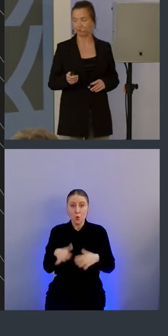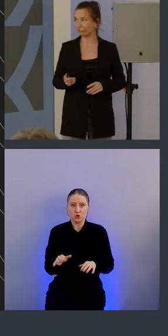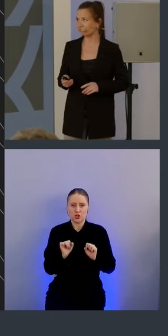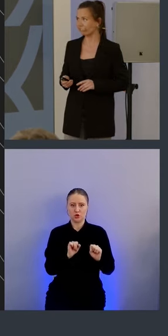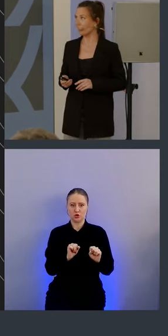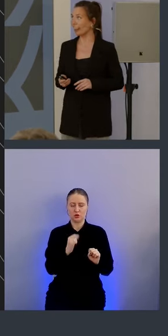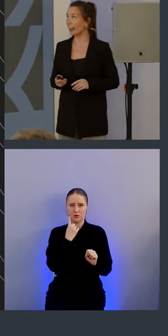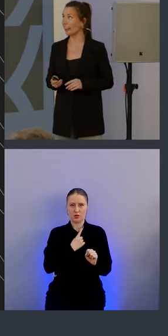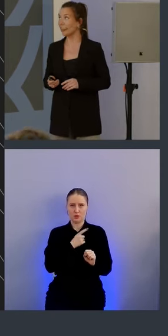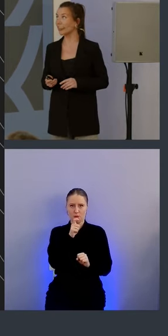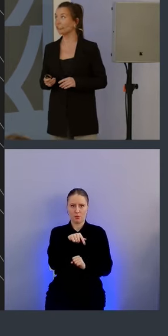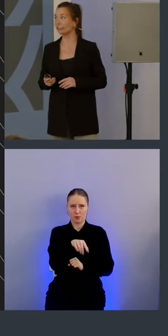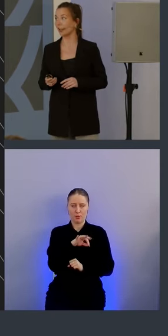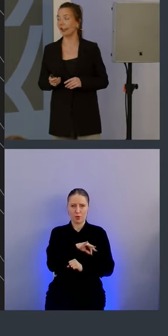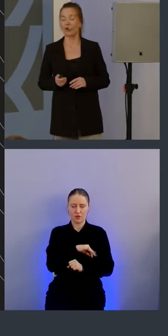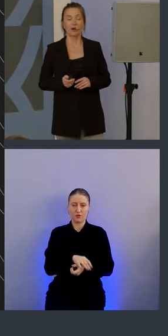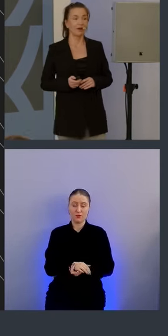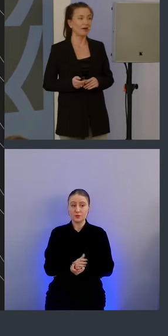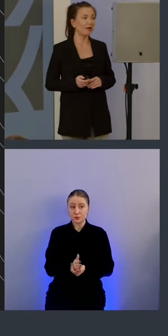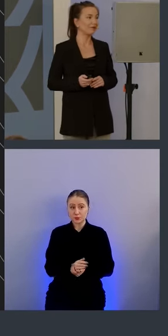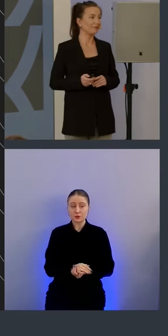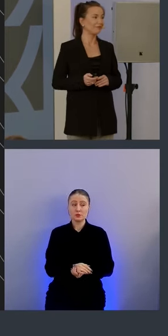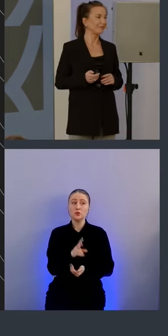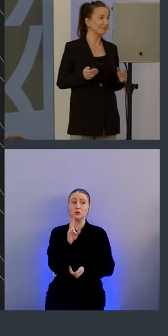защитили. Однако